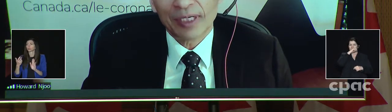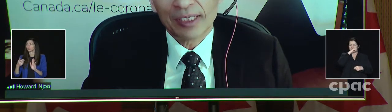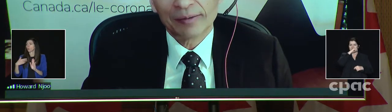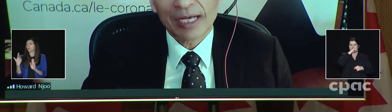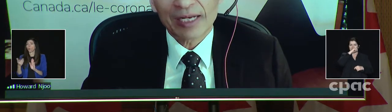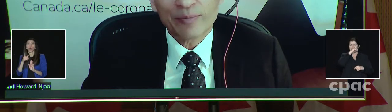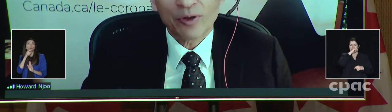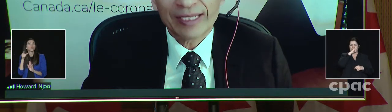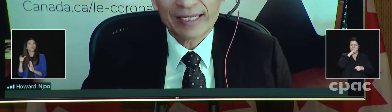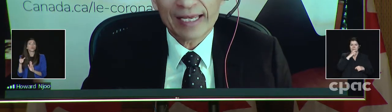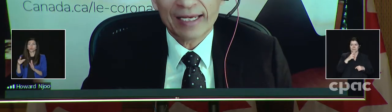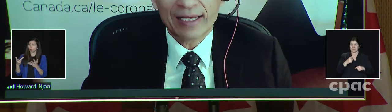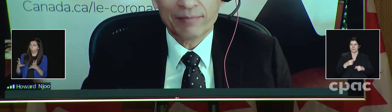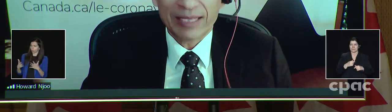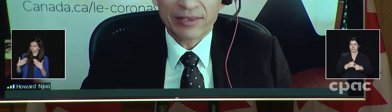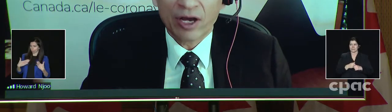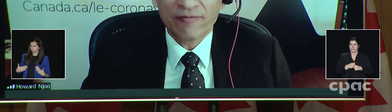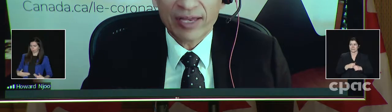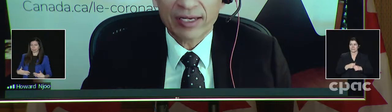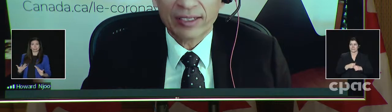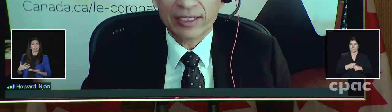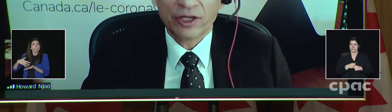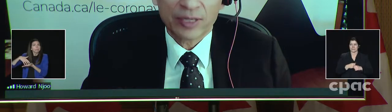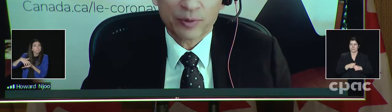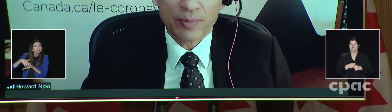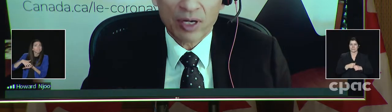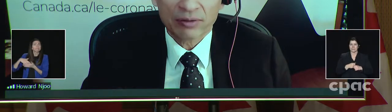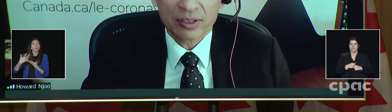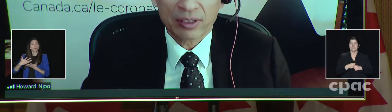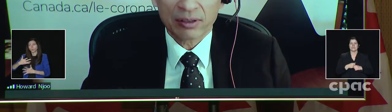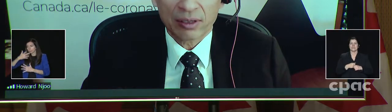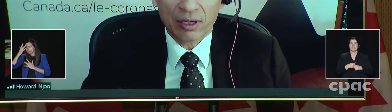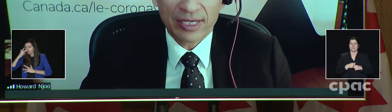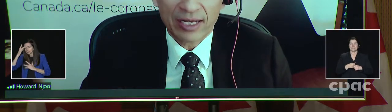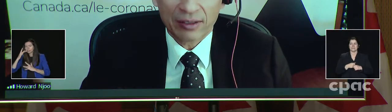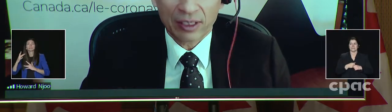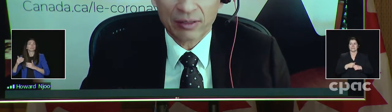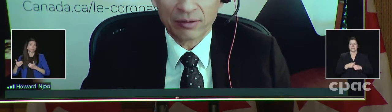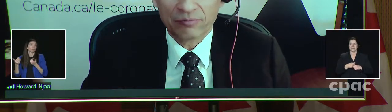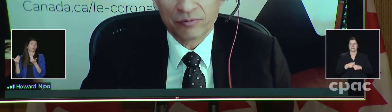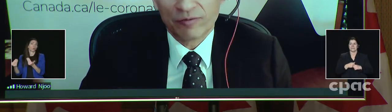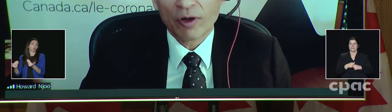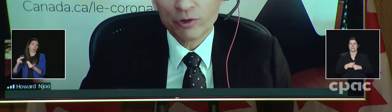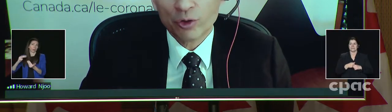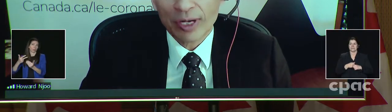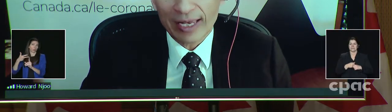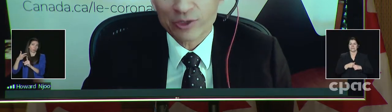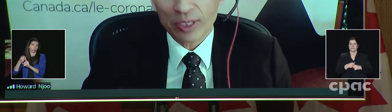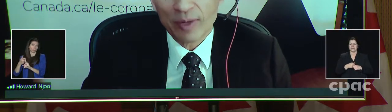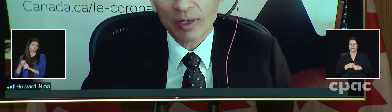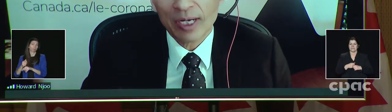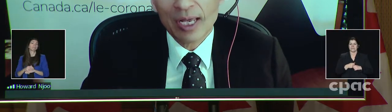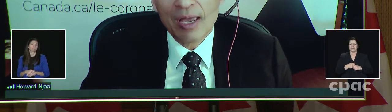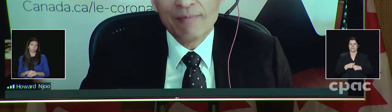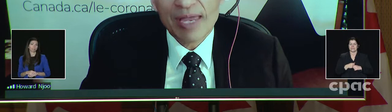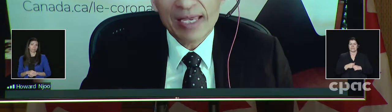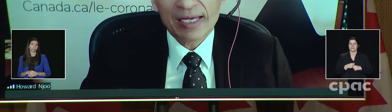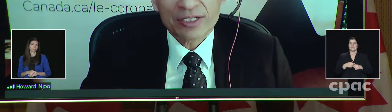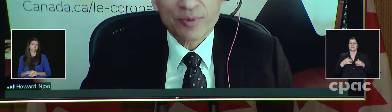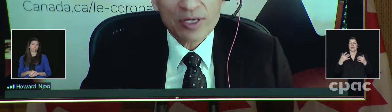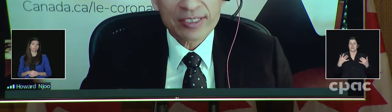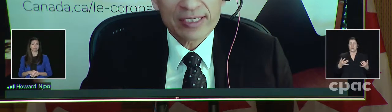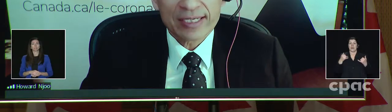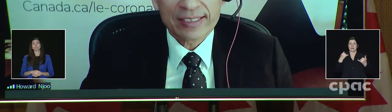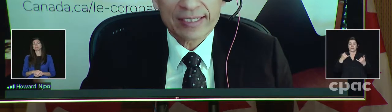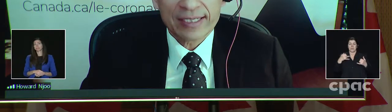à répondre maintenant avec les données probantes qu'on a devant nous actuellement, mais